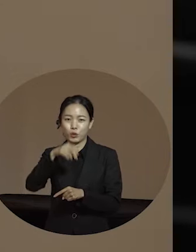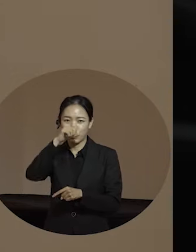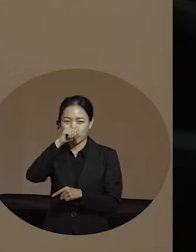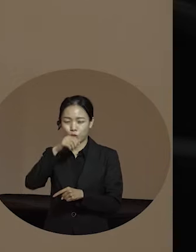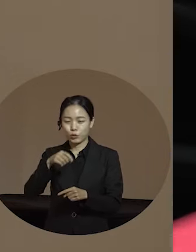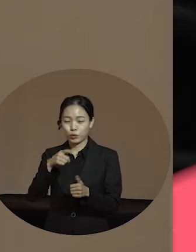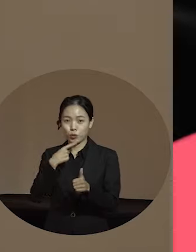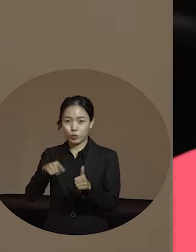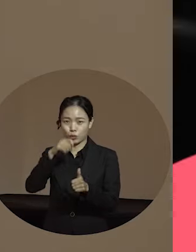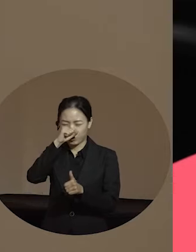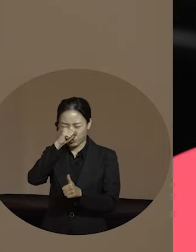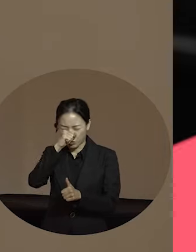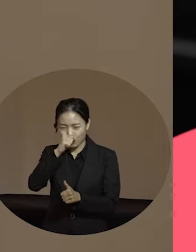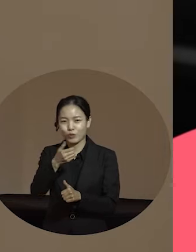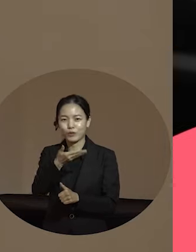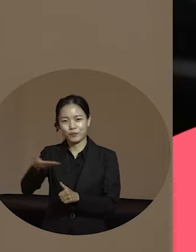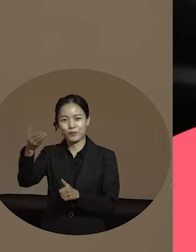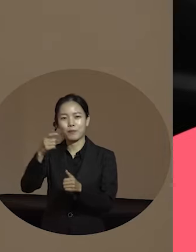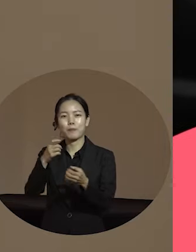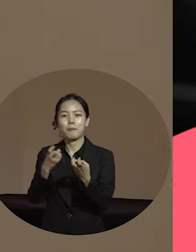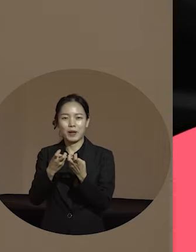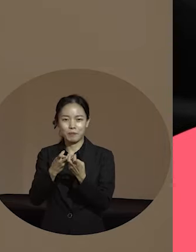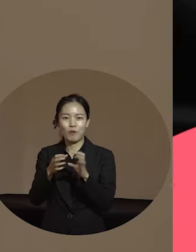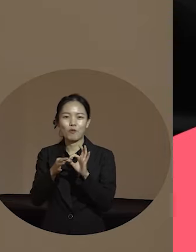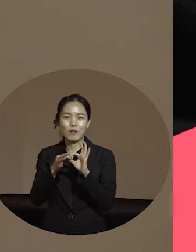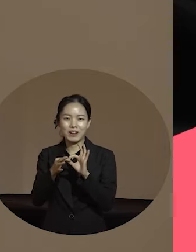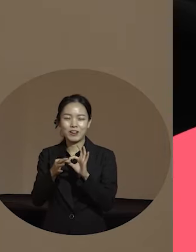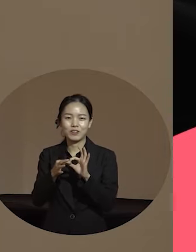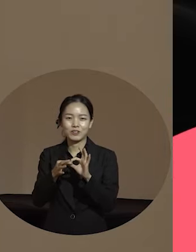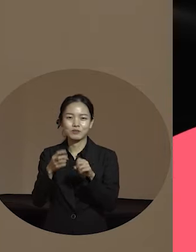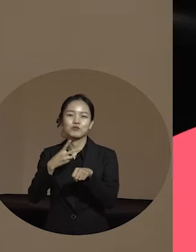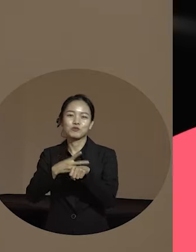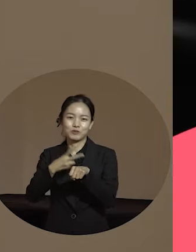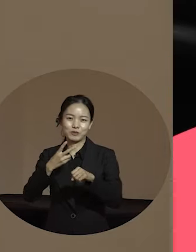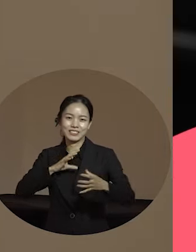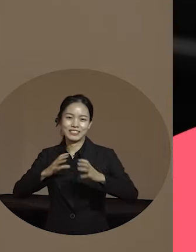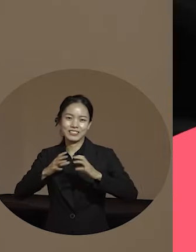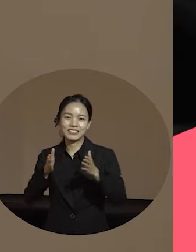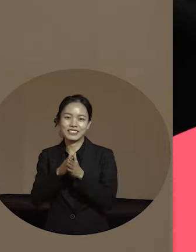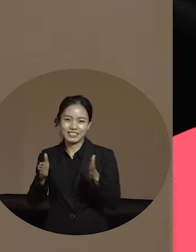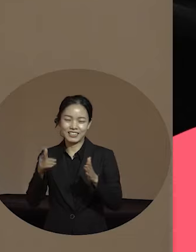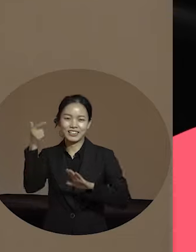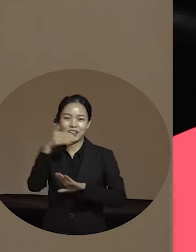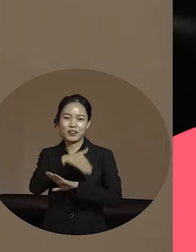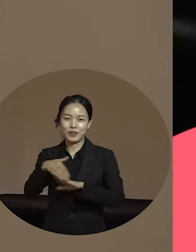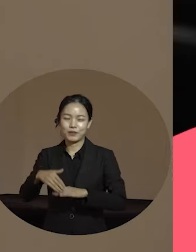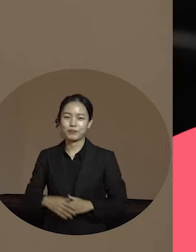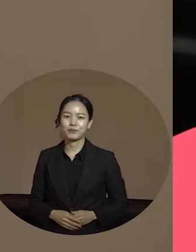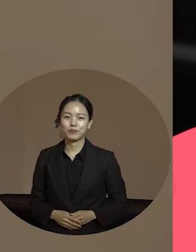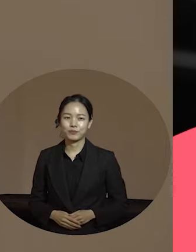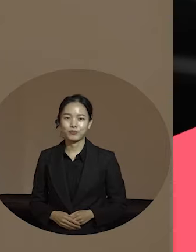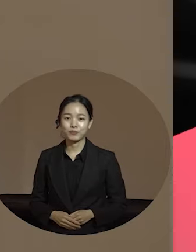이 자리에서 2시부터 진행될 예정입니다. 현장에 오시기 좀 어려우시다면 내일도